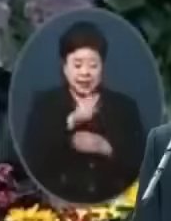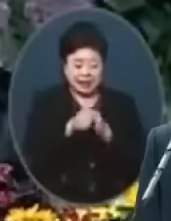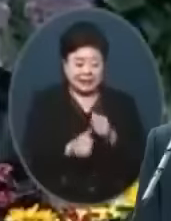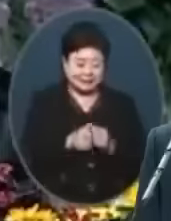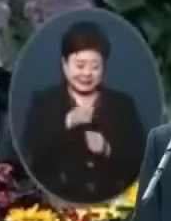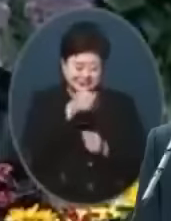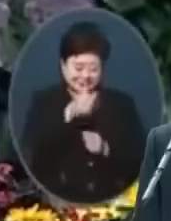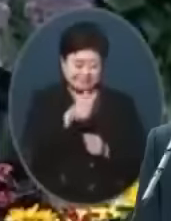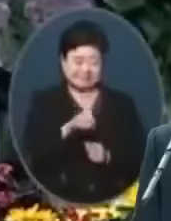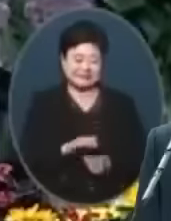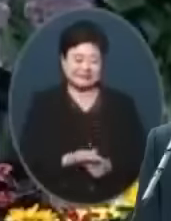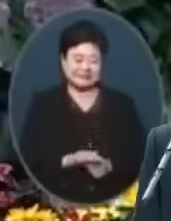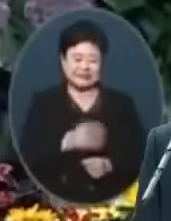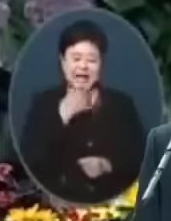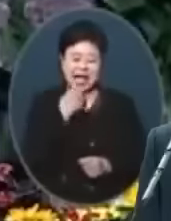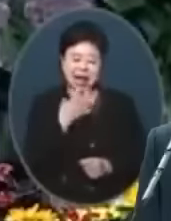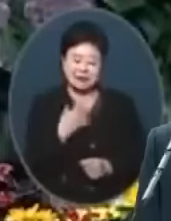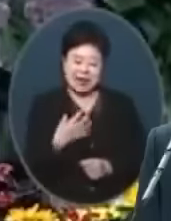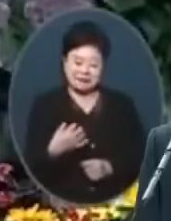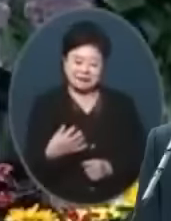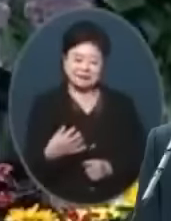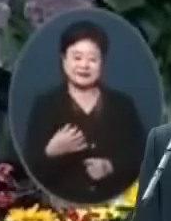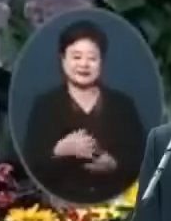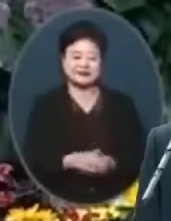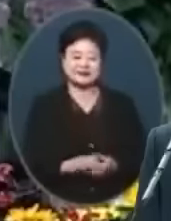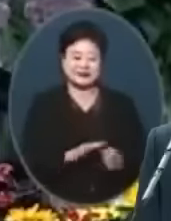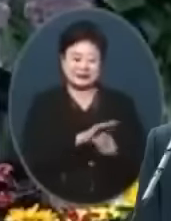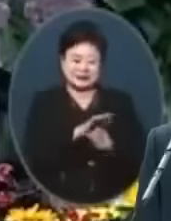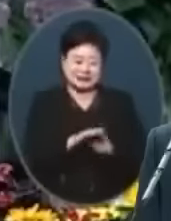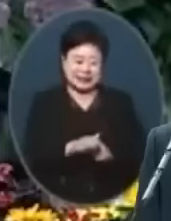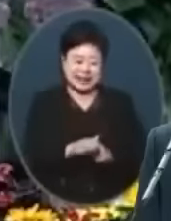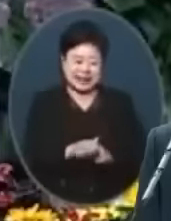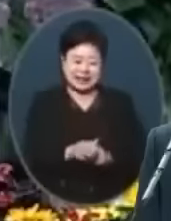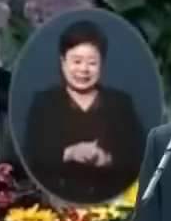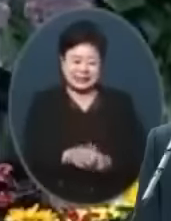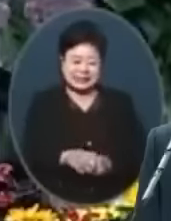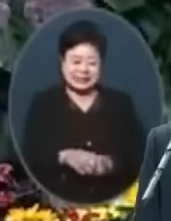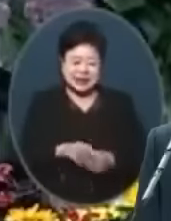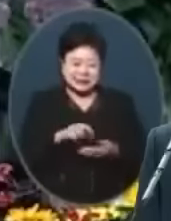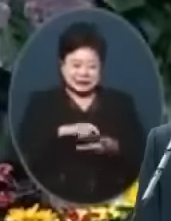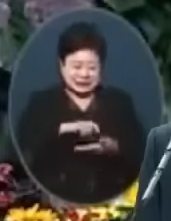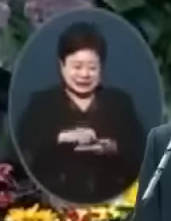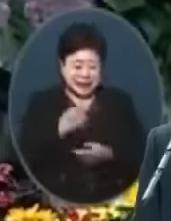하나님이 아브라함의 사랑을 측량하실 때